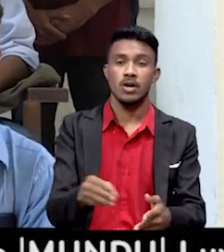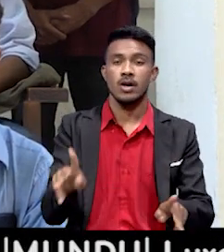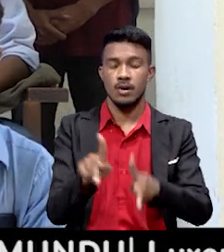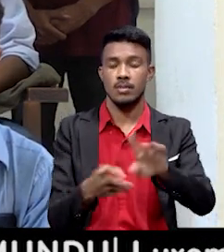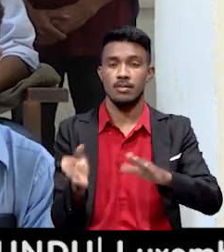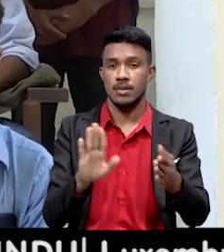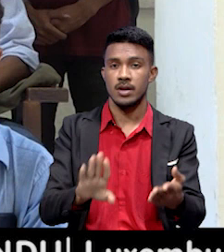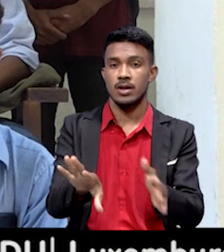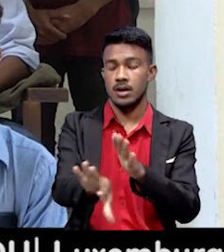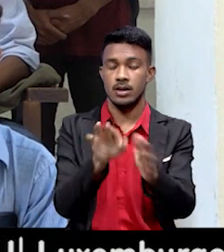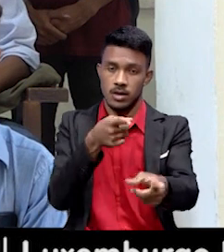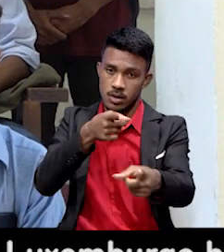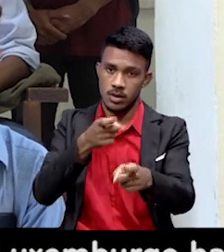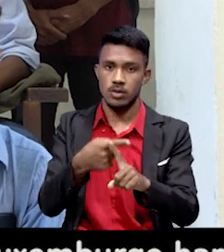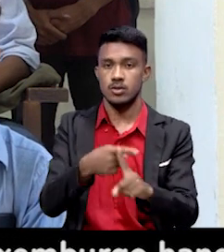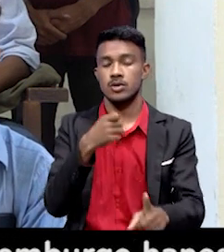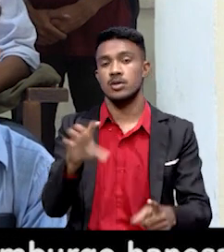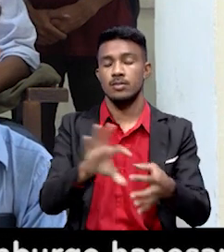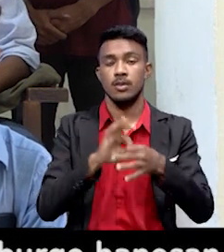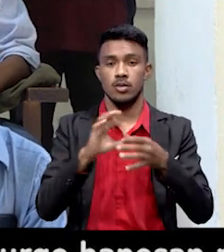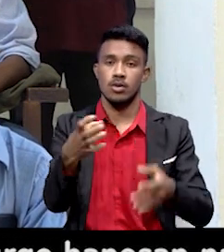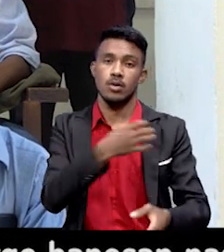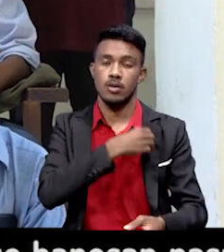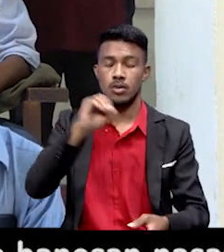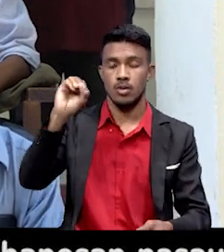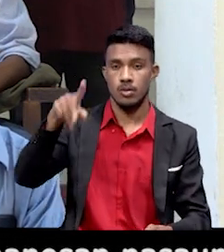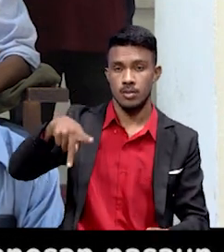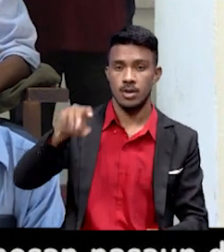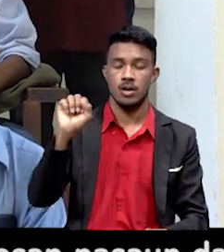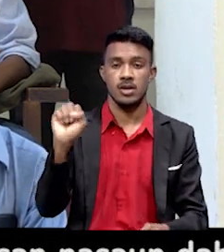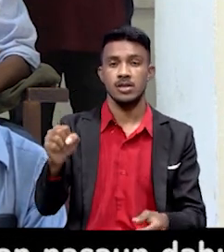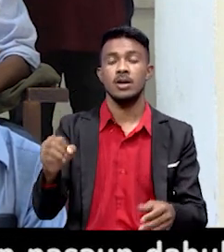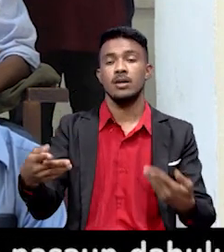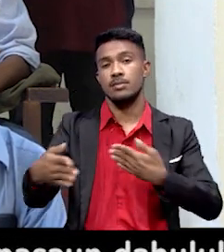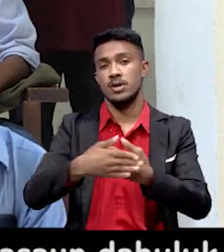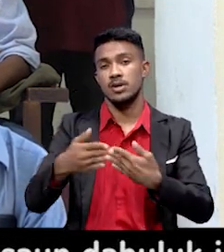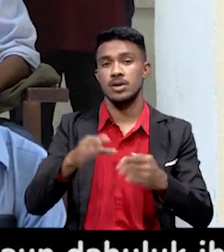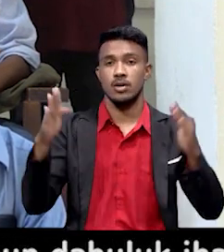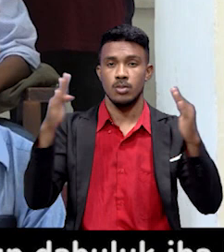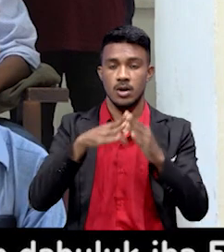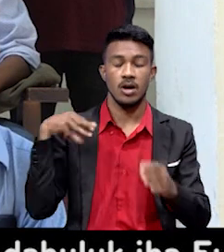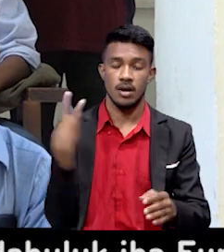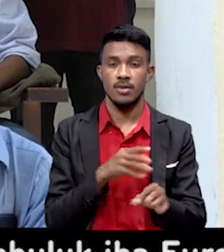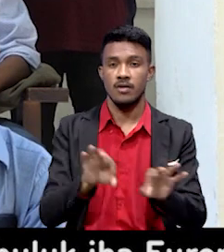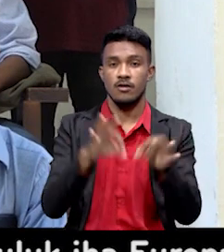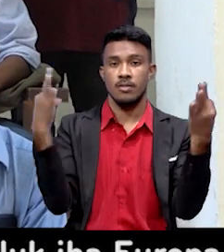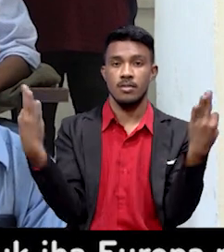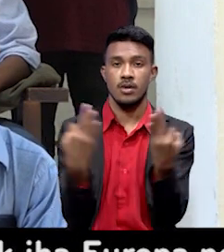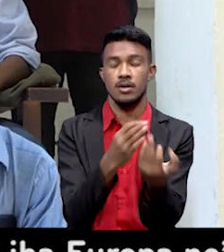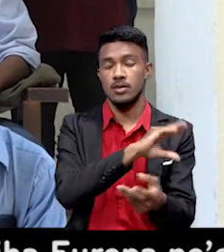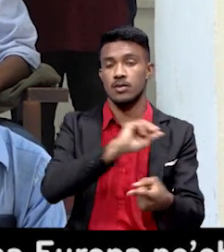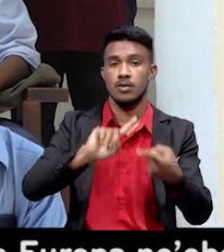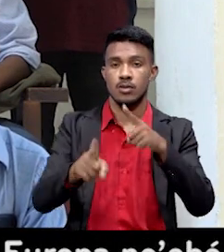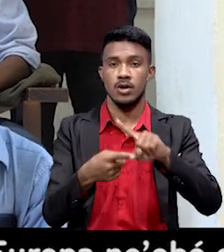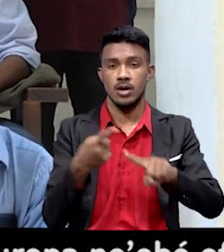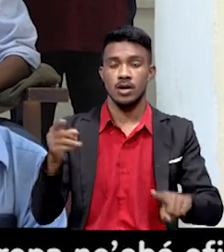OPS, suku Samalari, besik nia umarasik. Usi akontesmentu idane, ami familia, no maluk Civitas Akademiku